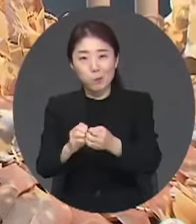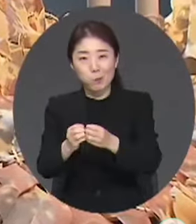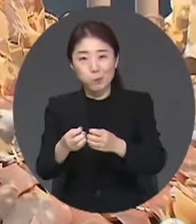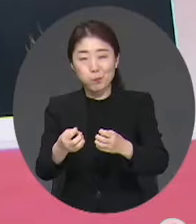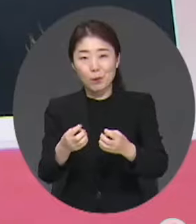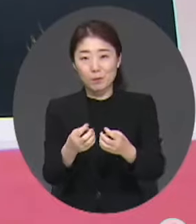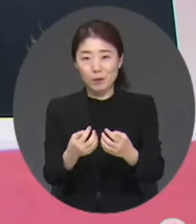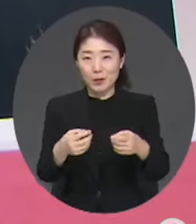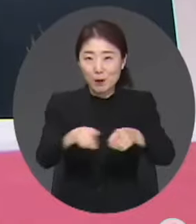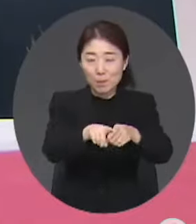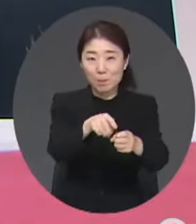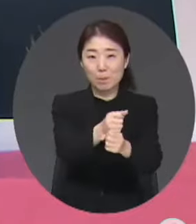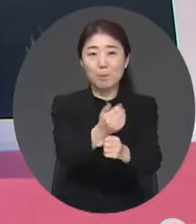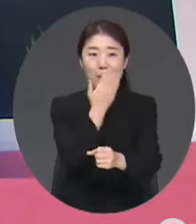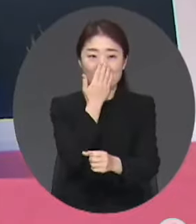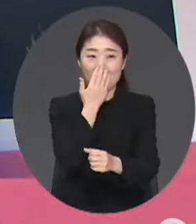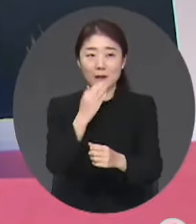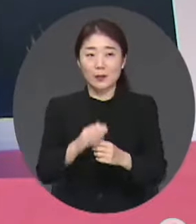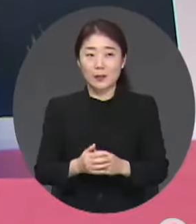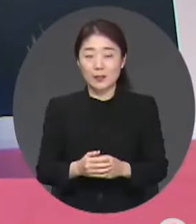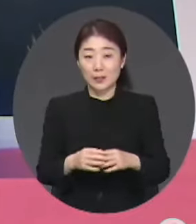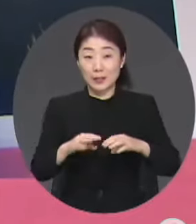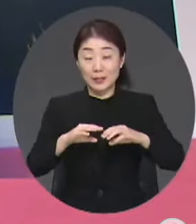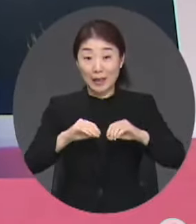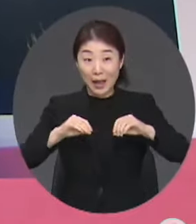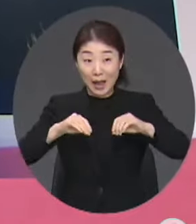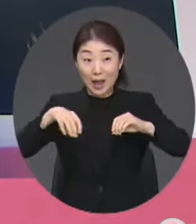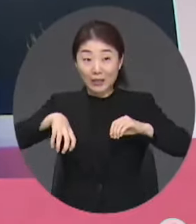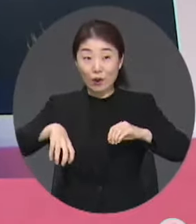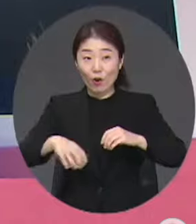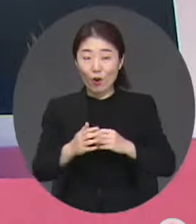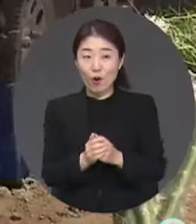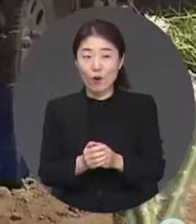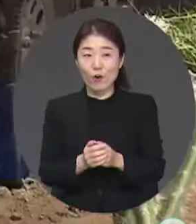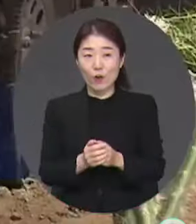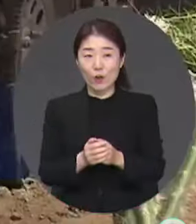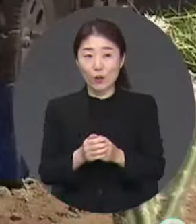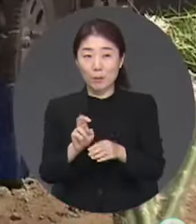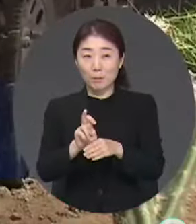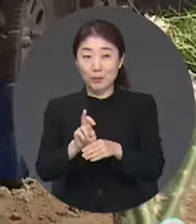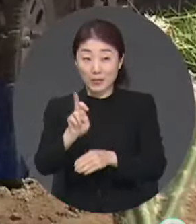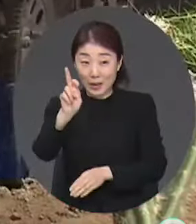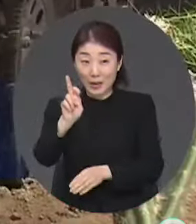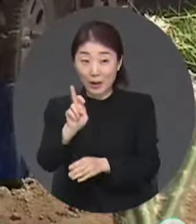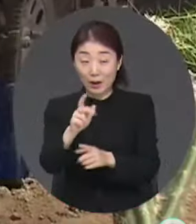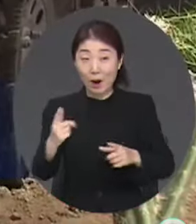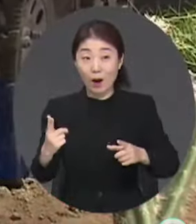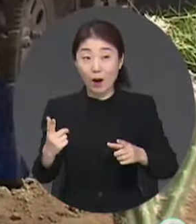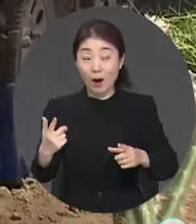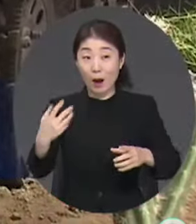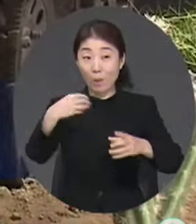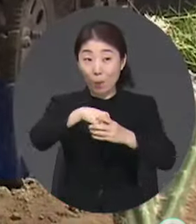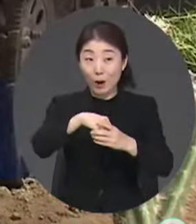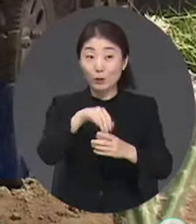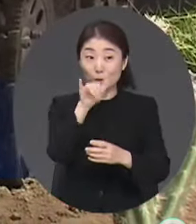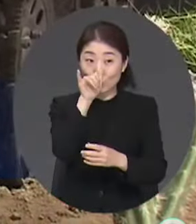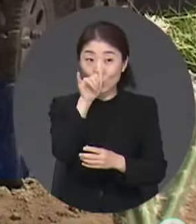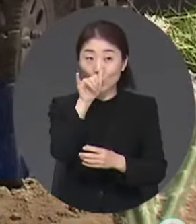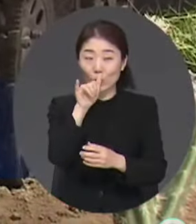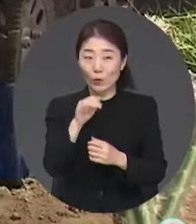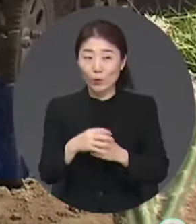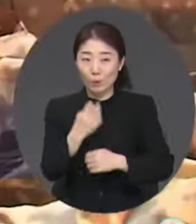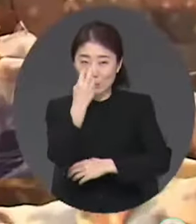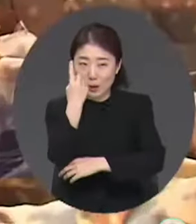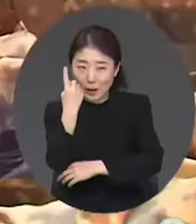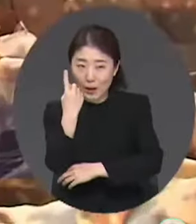가능합니다. 지상에서 함정을 대상으로 발사할 수 있는 지대함 미사일 체계를 탑재할 수 있고 각종 정찰